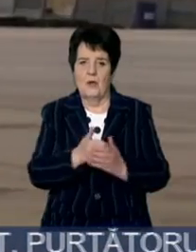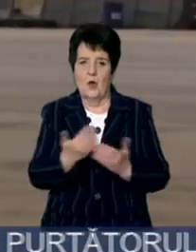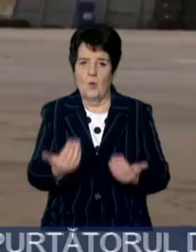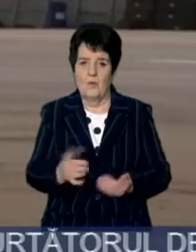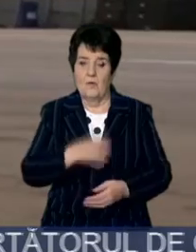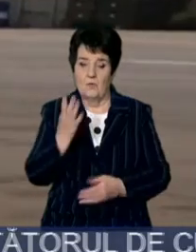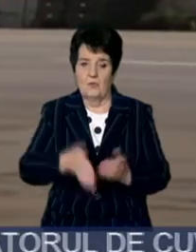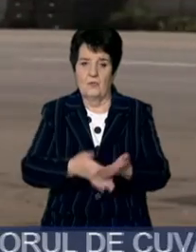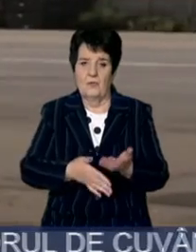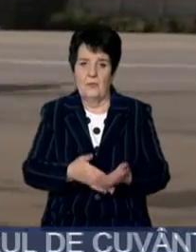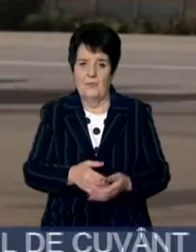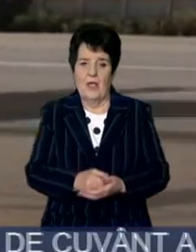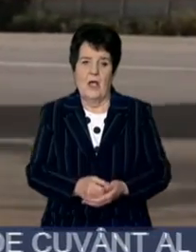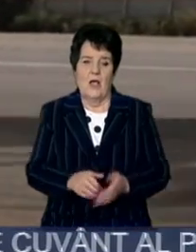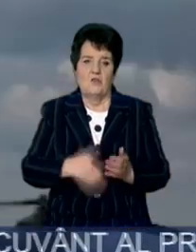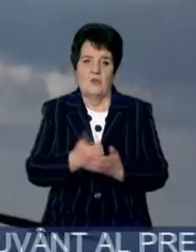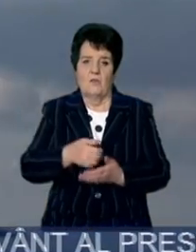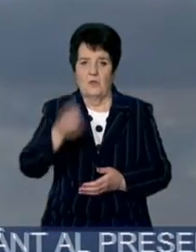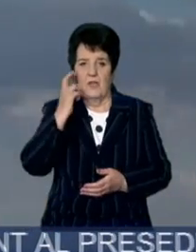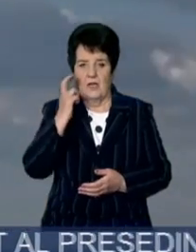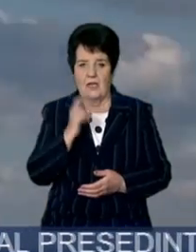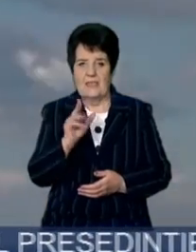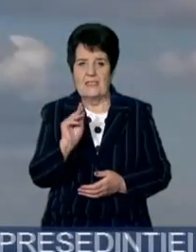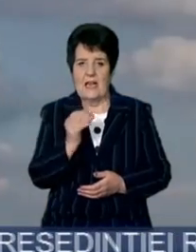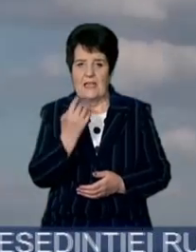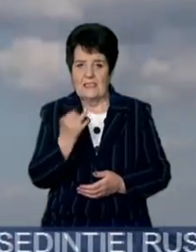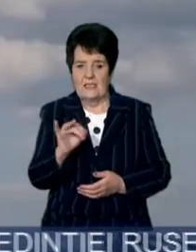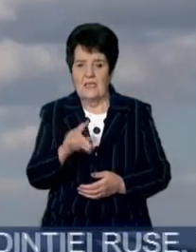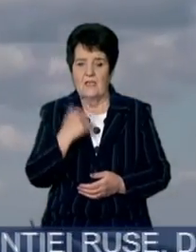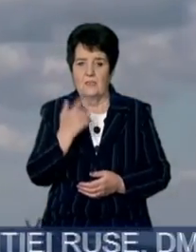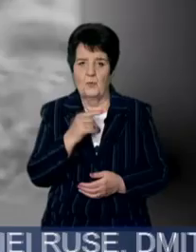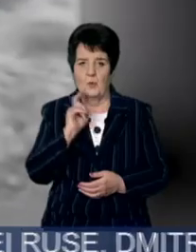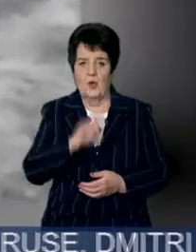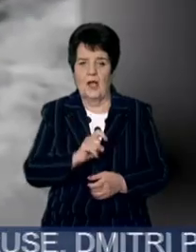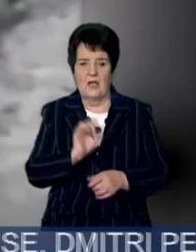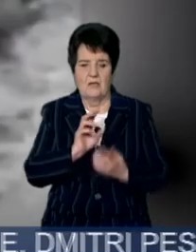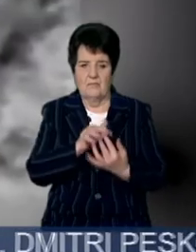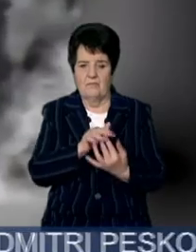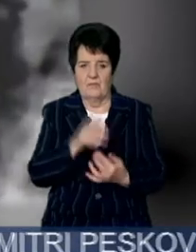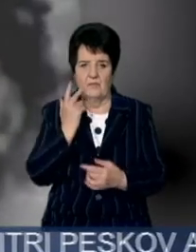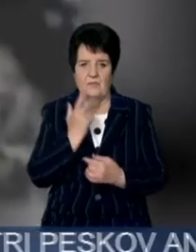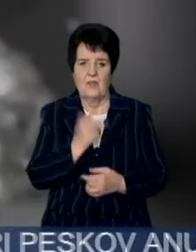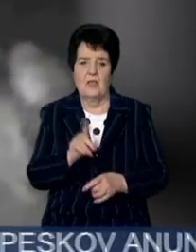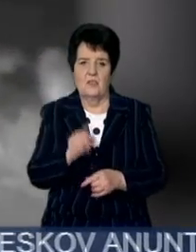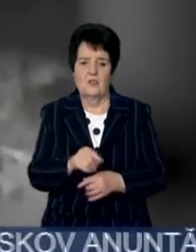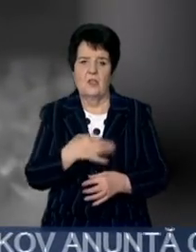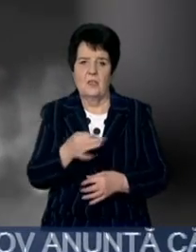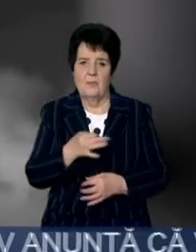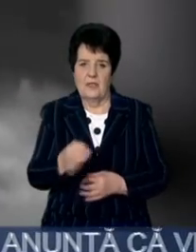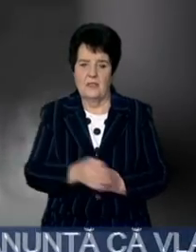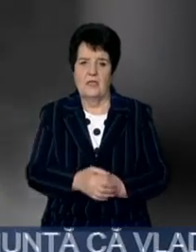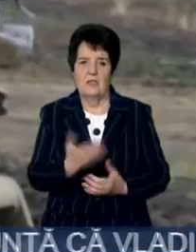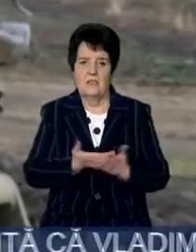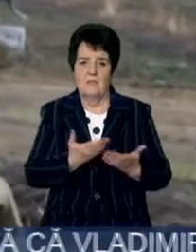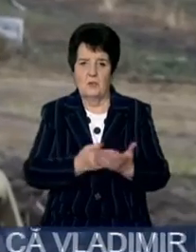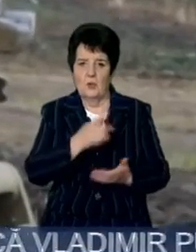În adresarea sa către națiune, șeful de la Kiev, Volodymyr Zelensky, a declarat că Ucraina nu va înceta să lupte pentru integritate și independență și a sfătuit